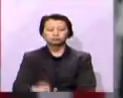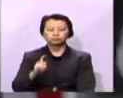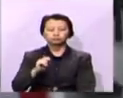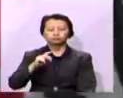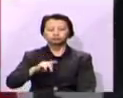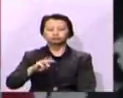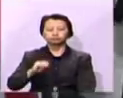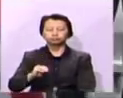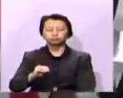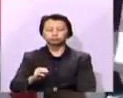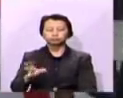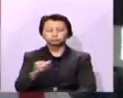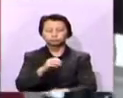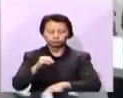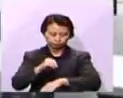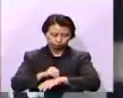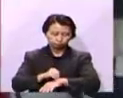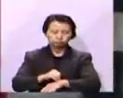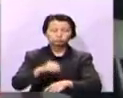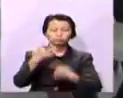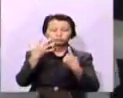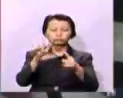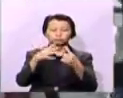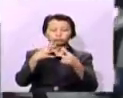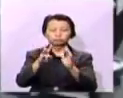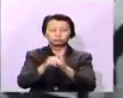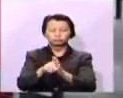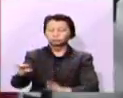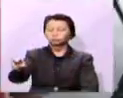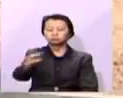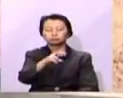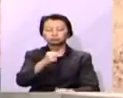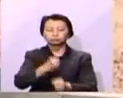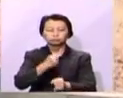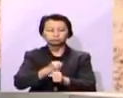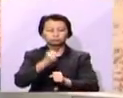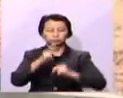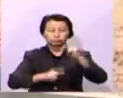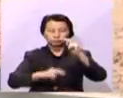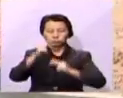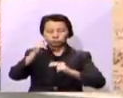Timbalan Perdana Menteri turut meluangkan masa kira-kira 15 minit meninjau kerja-kerja